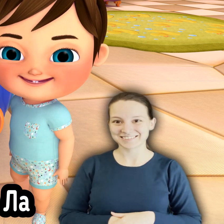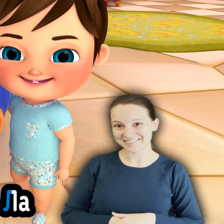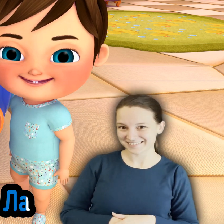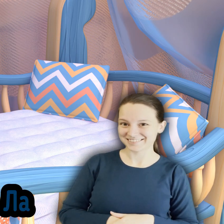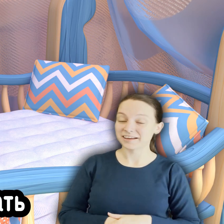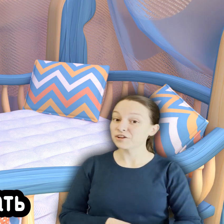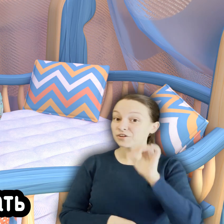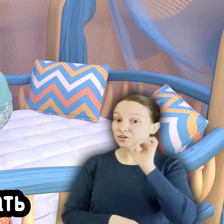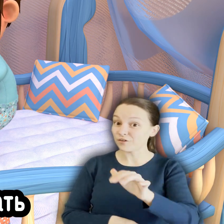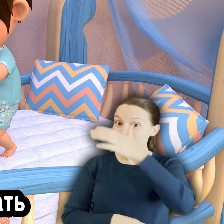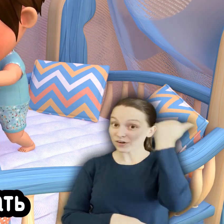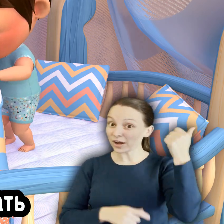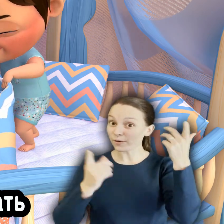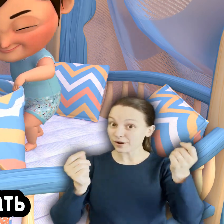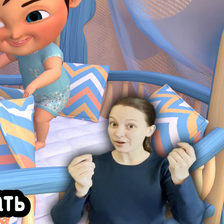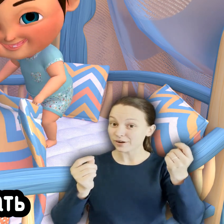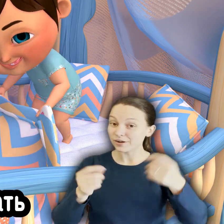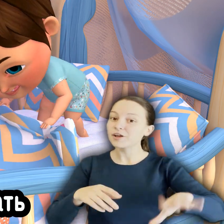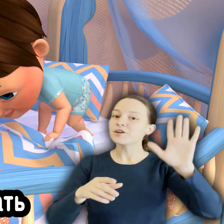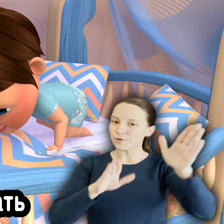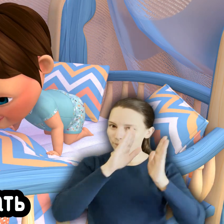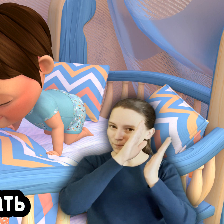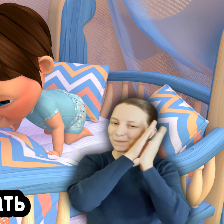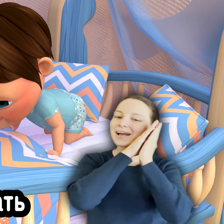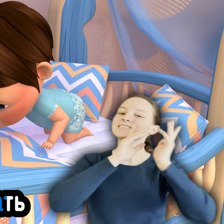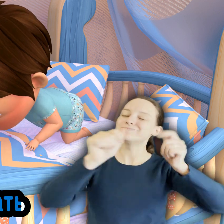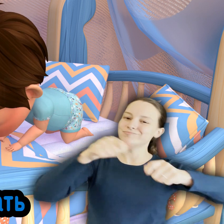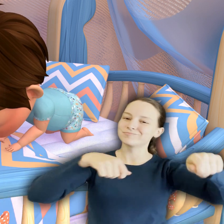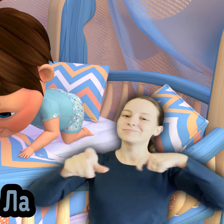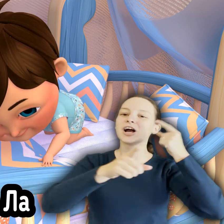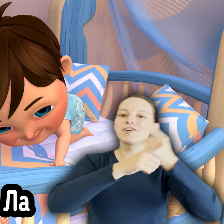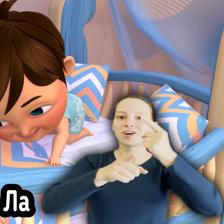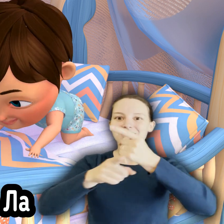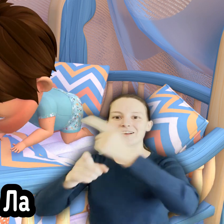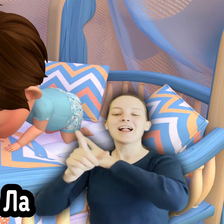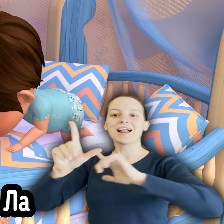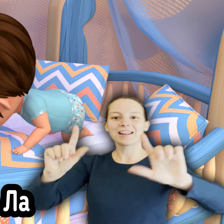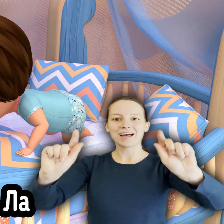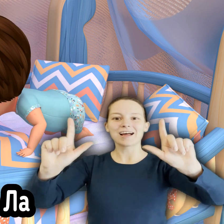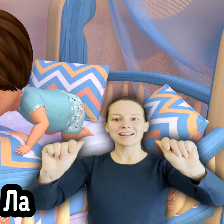Ла-ла-ла-ла-ла-ла-ла-ла. Не забудь убрать кровать.